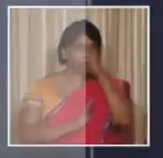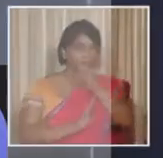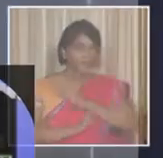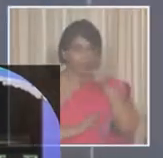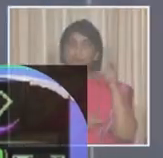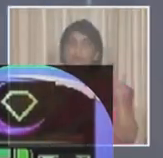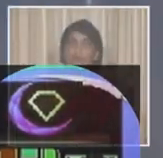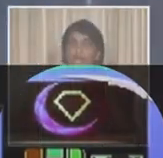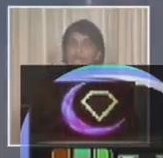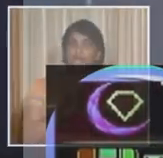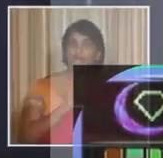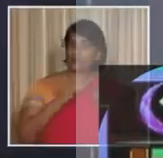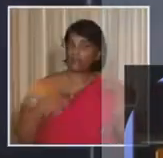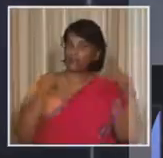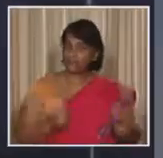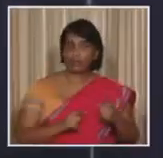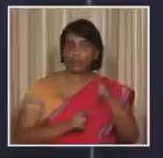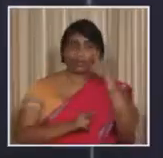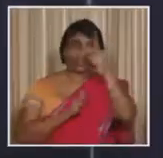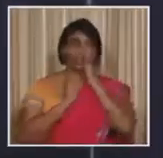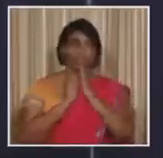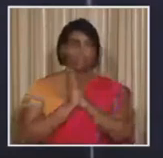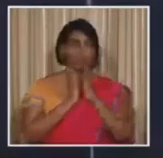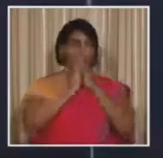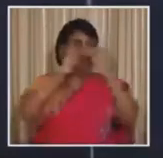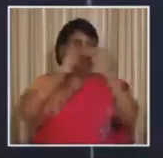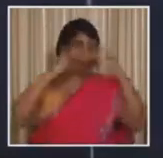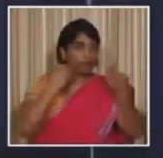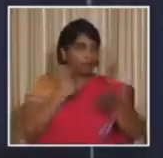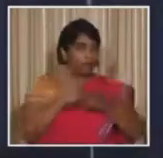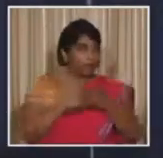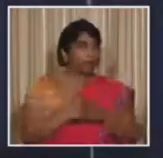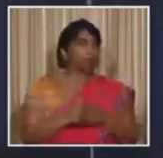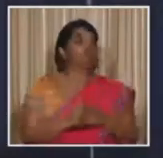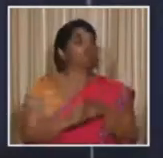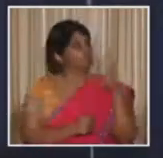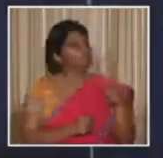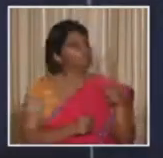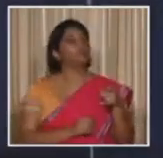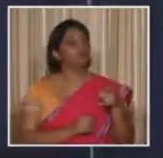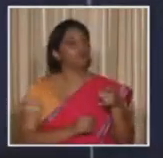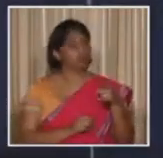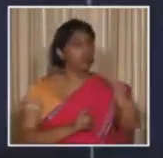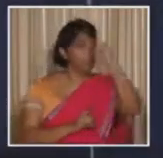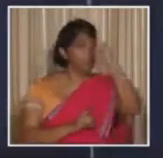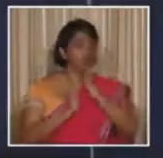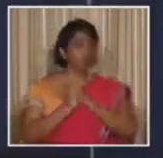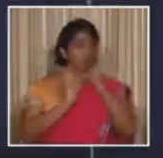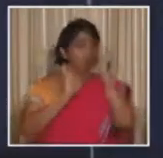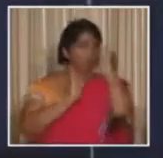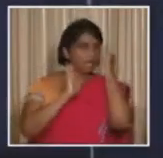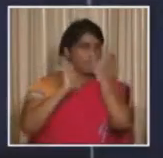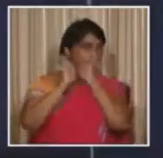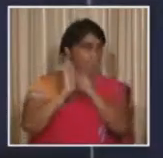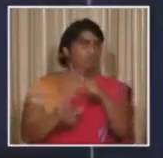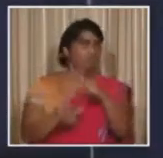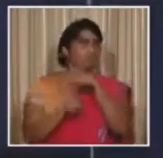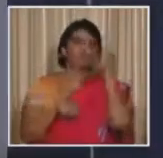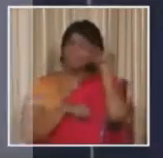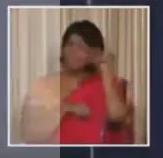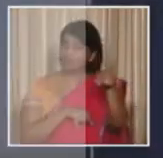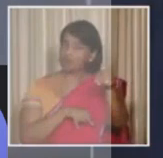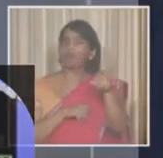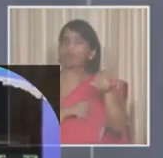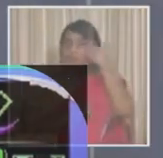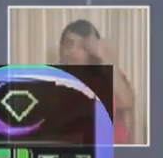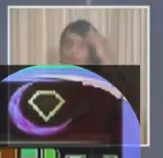மத மே அனுமசரே நீதி நீதியற்ற விருத்தவ சிவதேவி அங்கே கோவில கதனுவனா என்ன ஏக்கட ஏ துளி